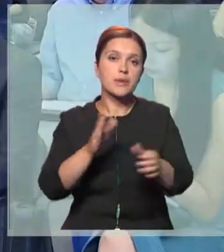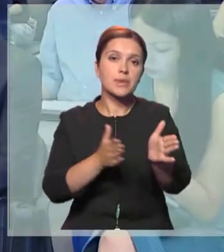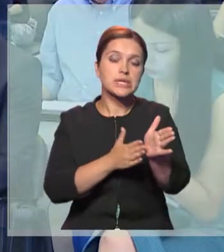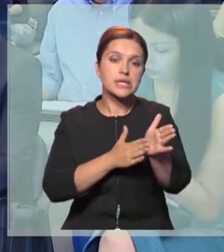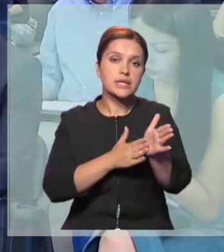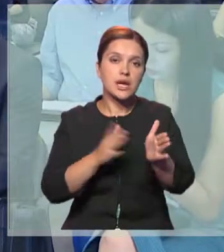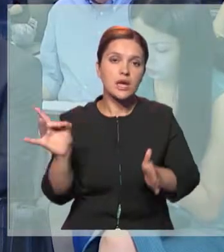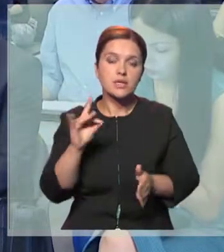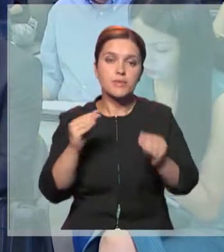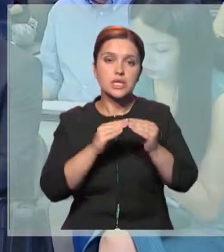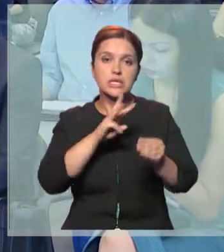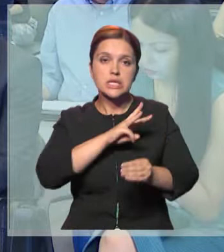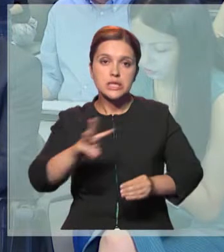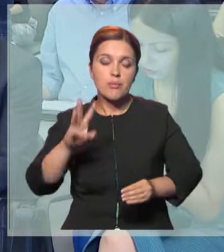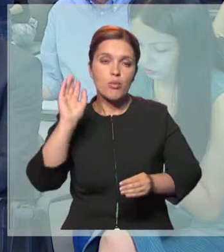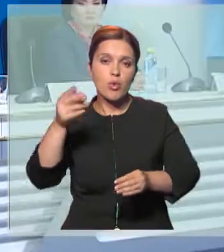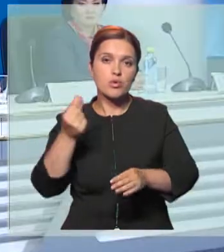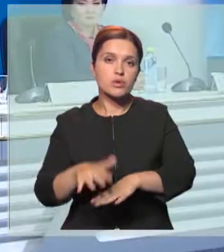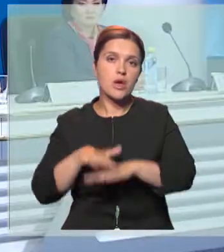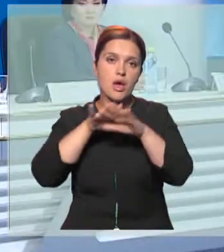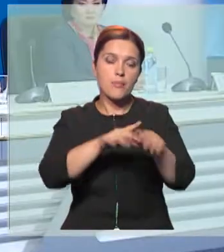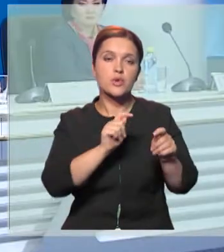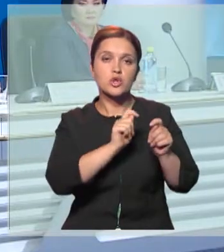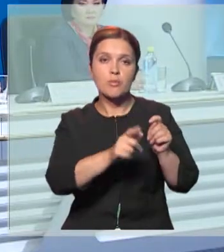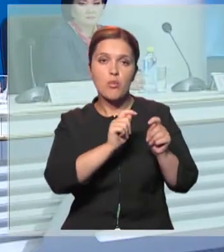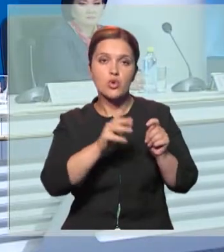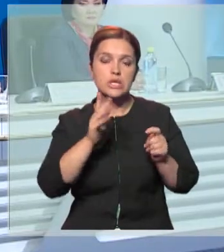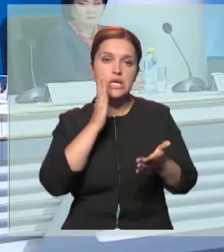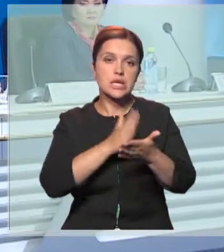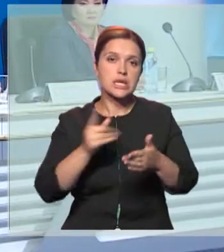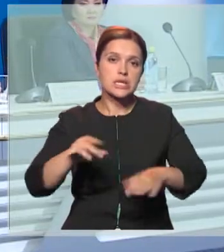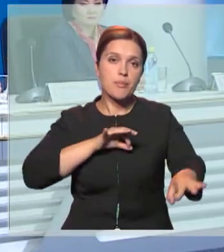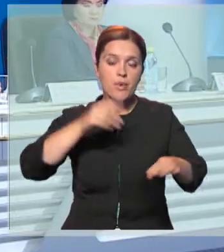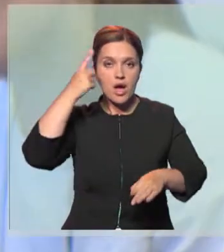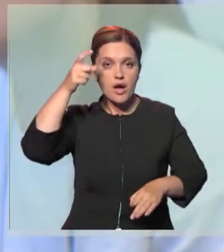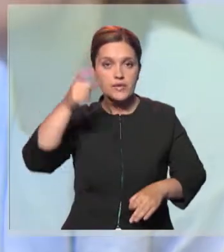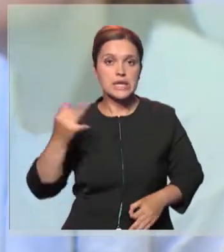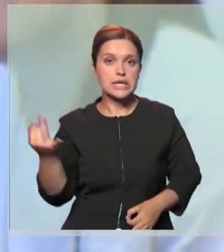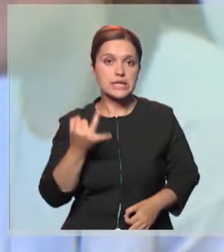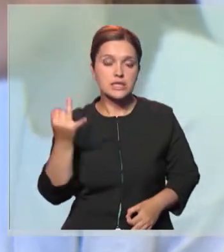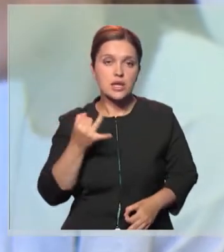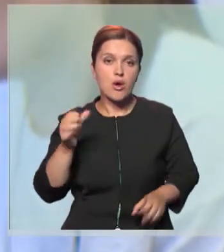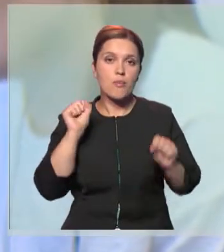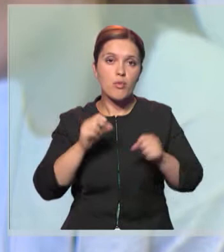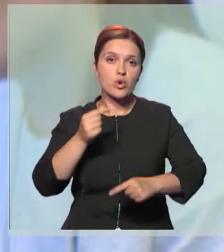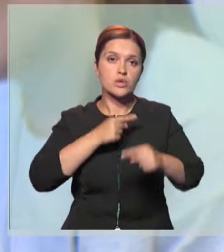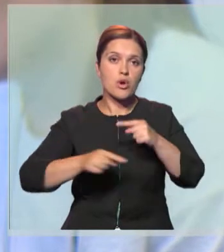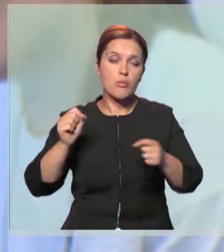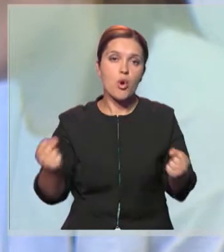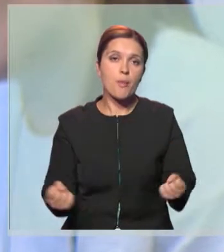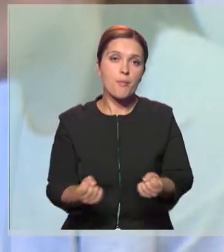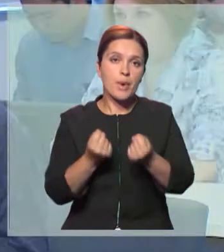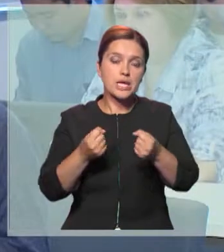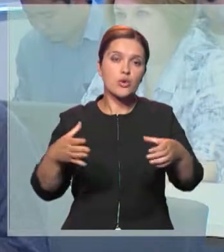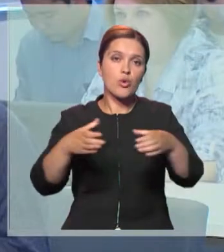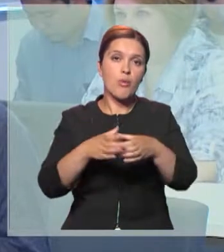также дополнительный грант в размере 10 миллионов выделит спонсор проекта. Авторы наиболее интересных идей смогут получить поддержку от